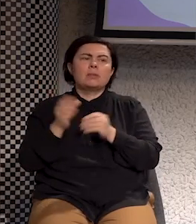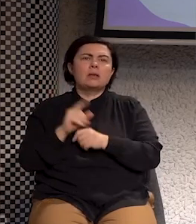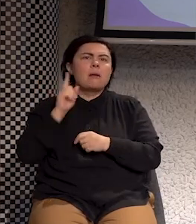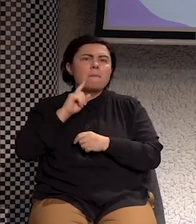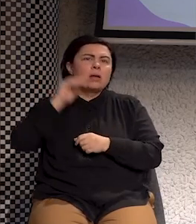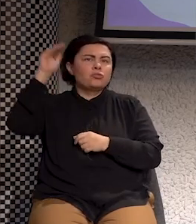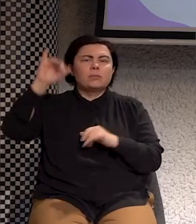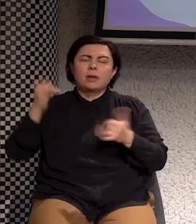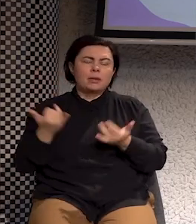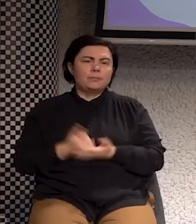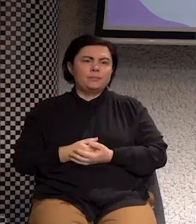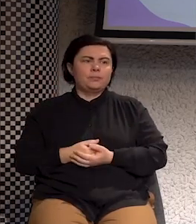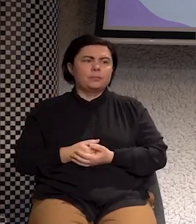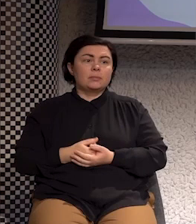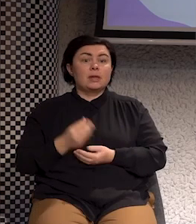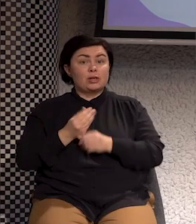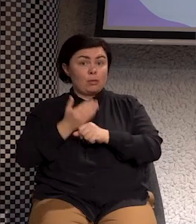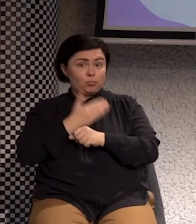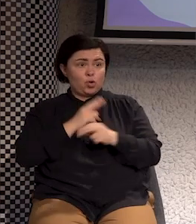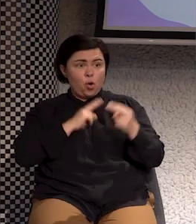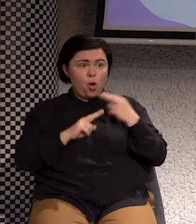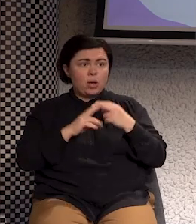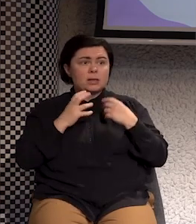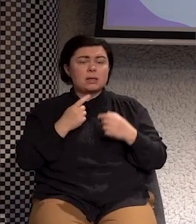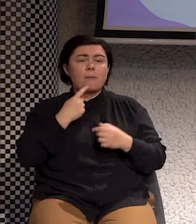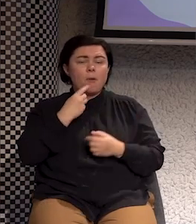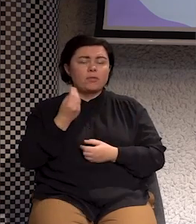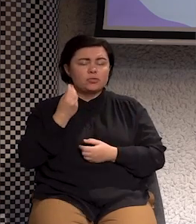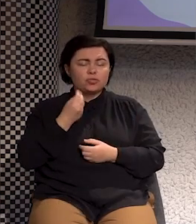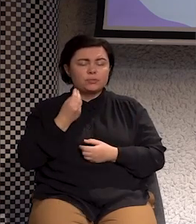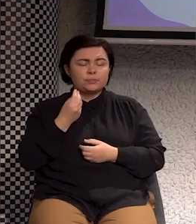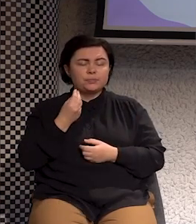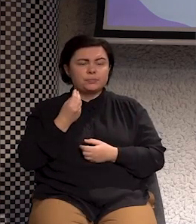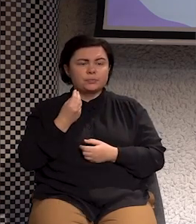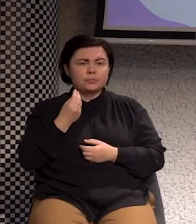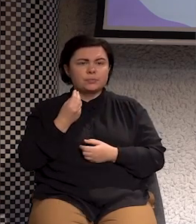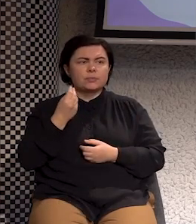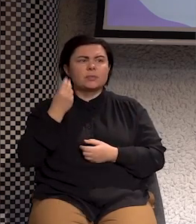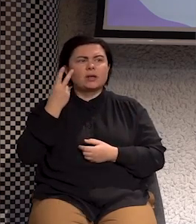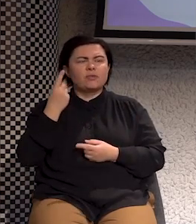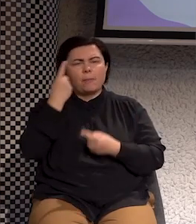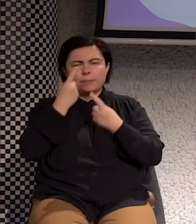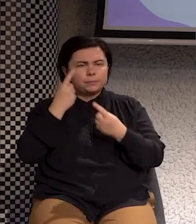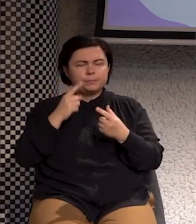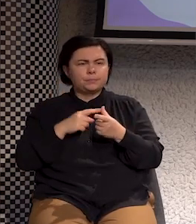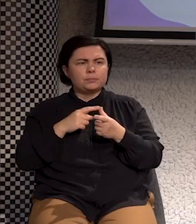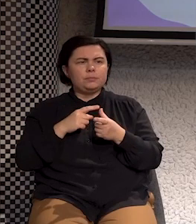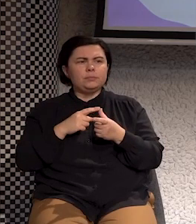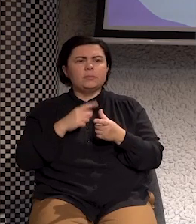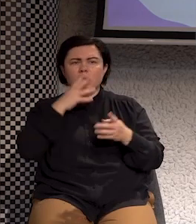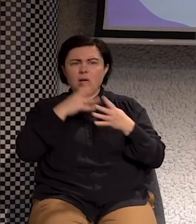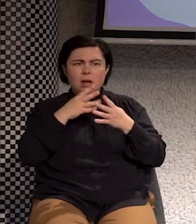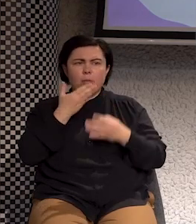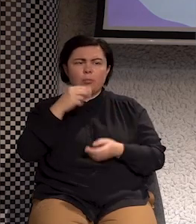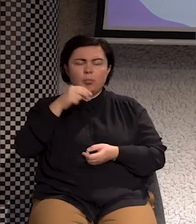mężczyznami? Nim odpowiem, to chcę jeszcze powiedzieć o... Dwie refleksje mi się pojawiły o tym, jak powiedziałeś, że raport